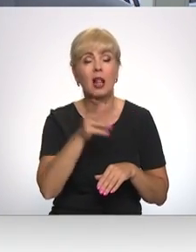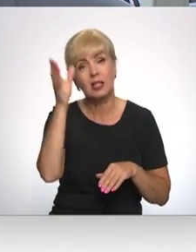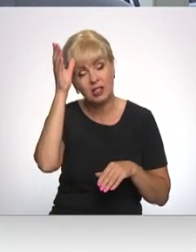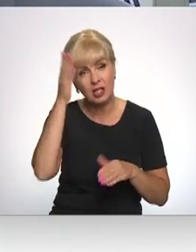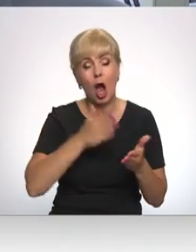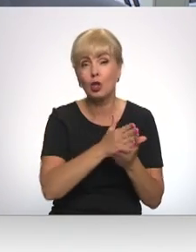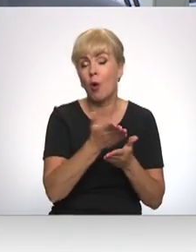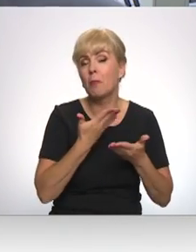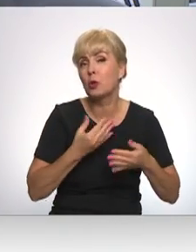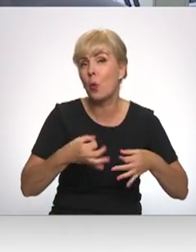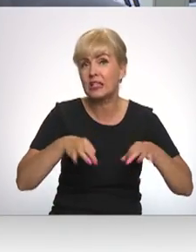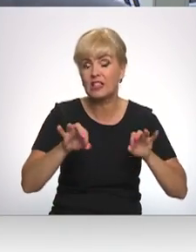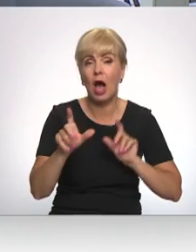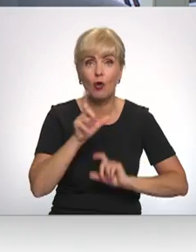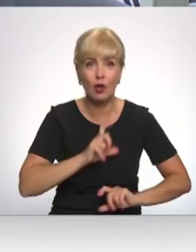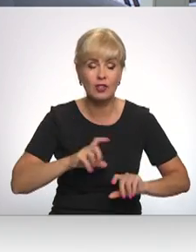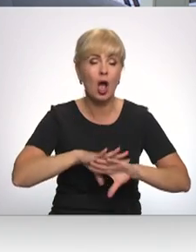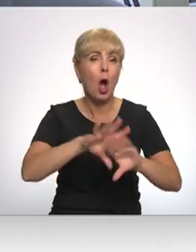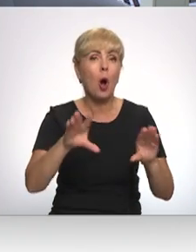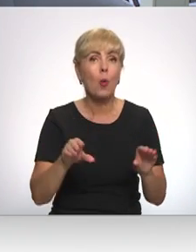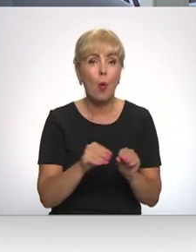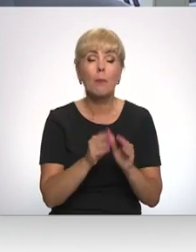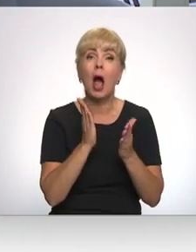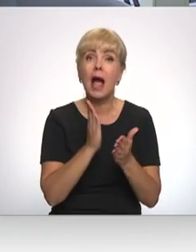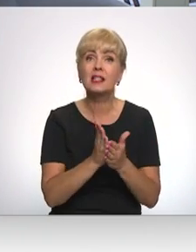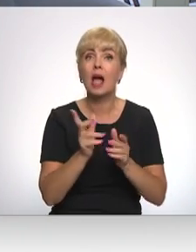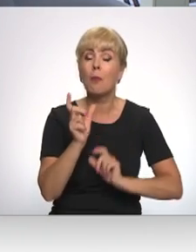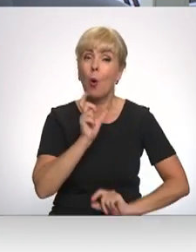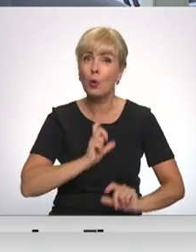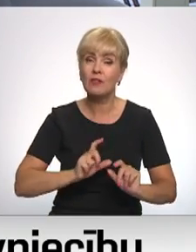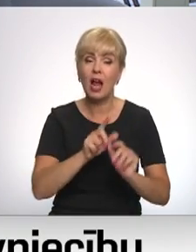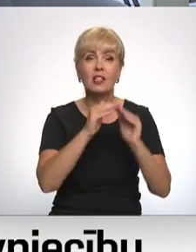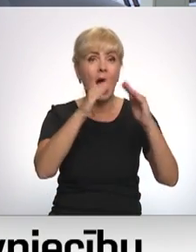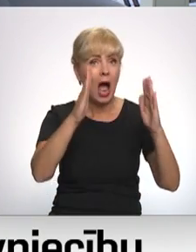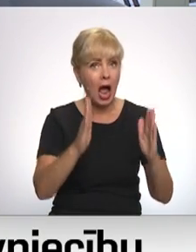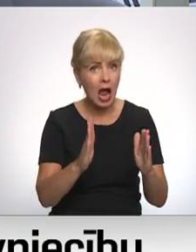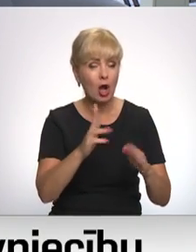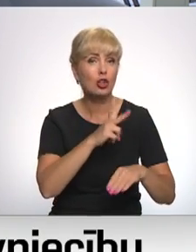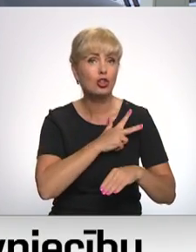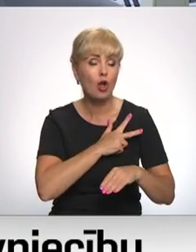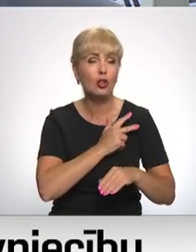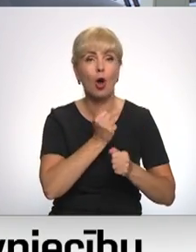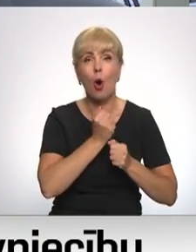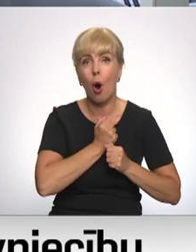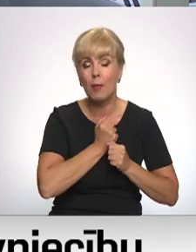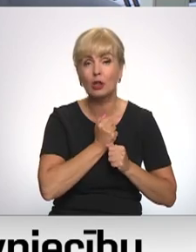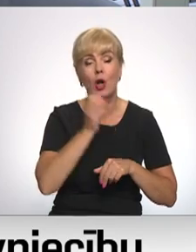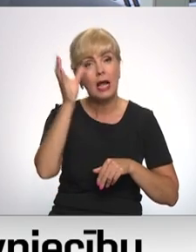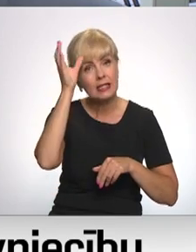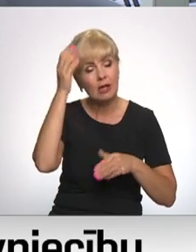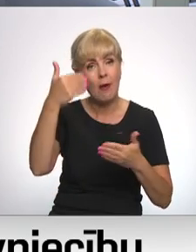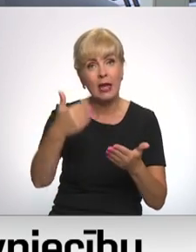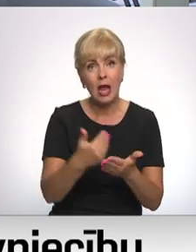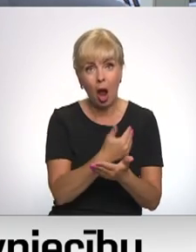svarīga universitāte, jo tikai kopumā mēs esam universitāte, un šī ēka ir sociālo humanitāro zinātņu